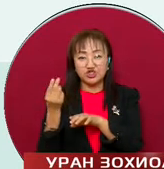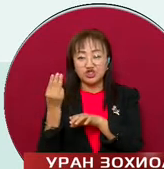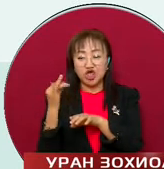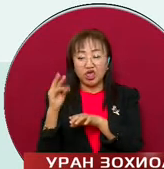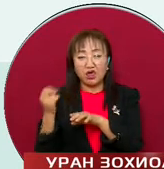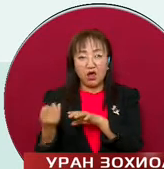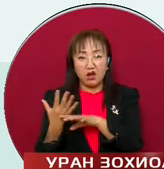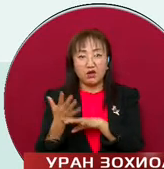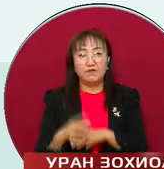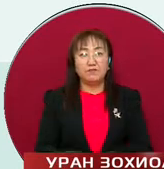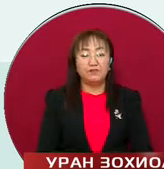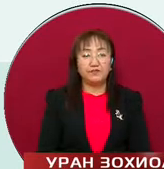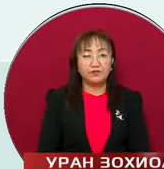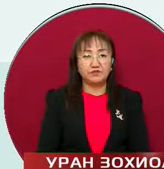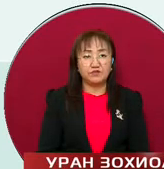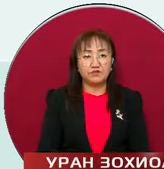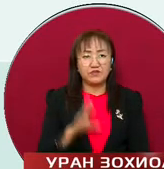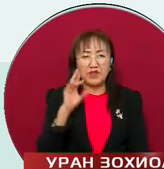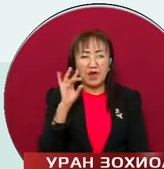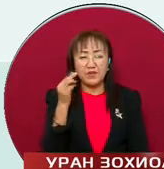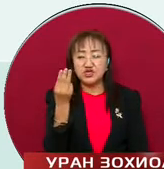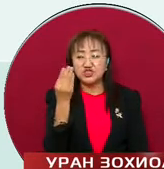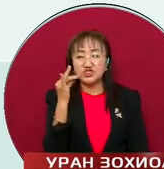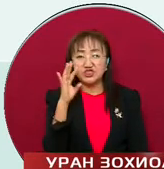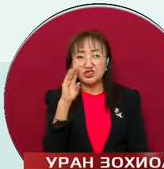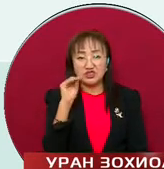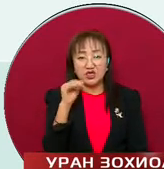За тэгвэл ямар шинжээр нь адилтгав?